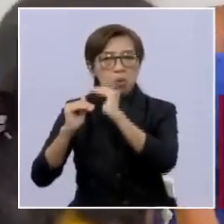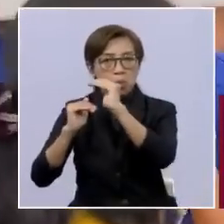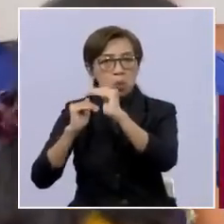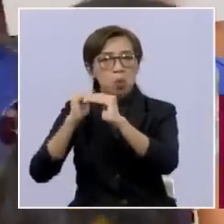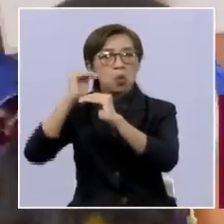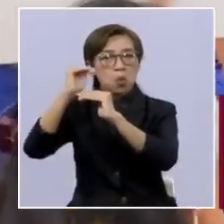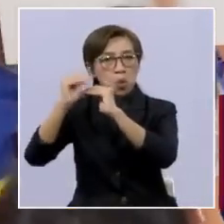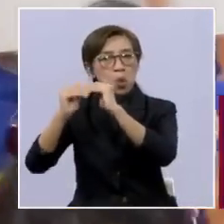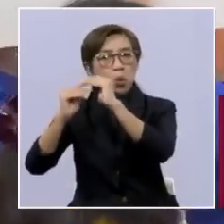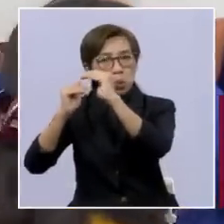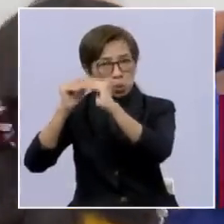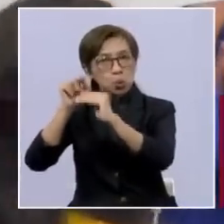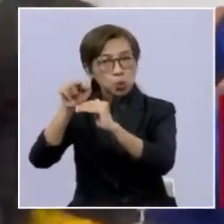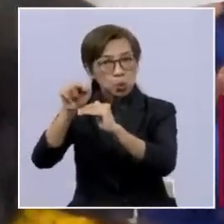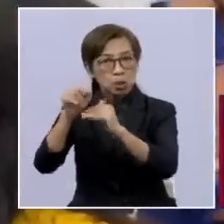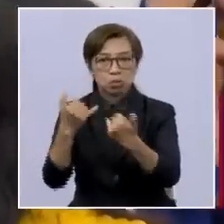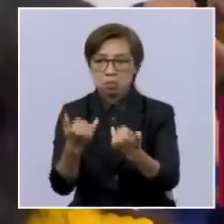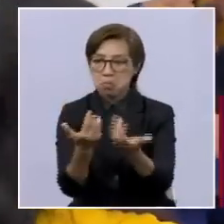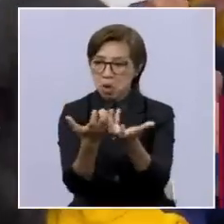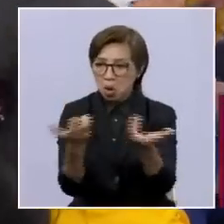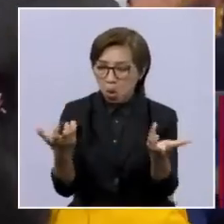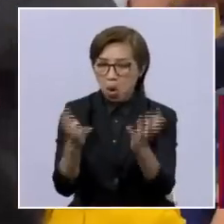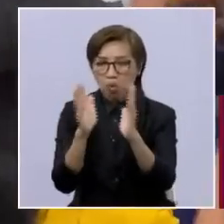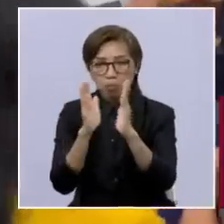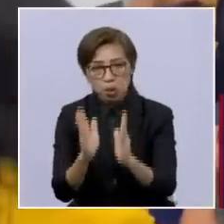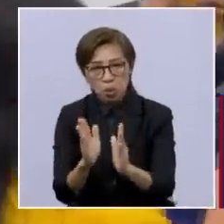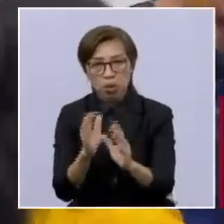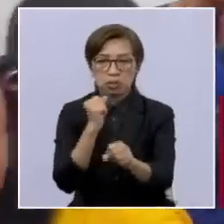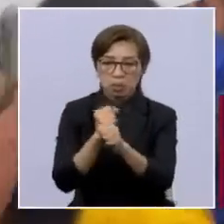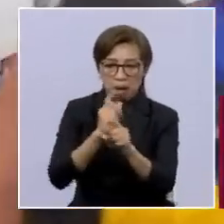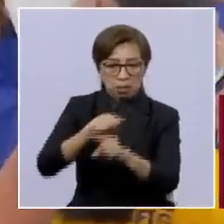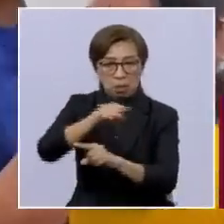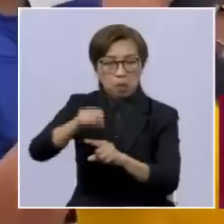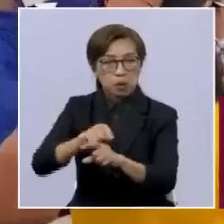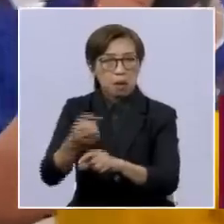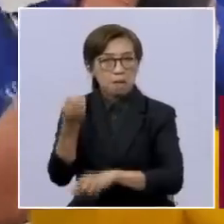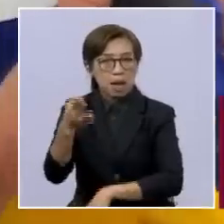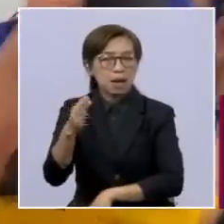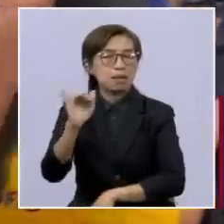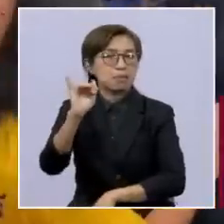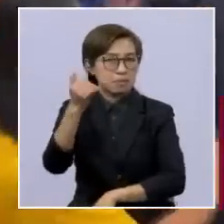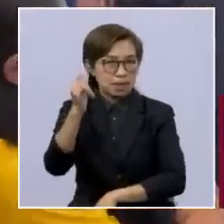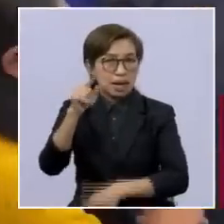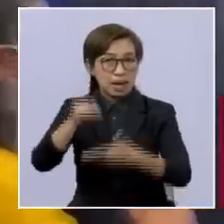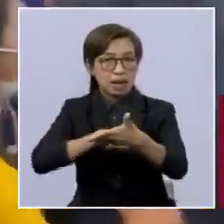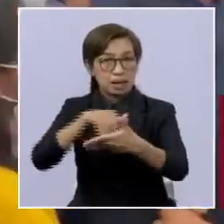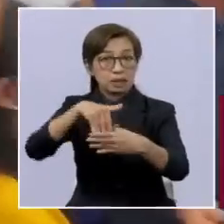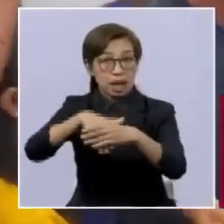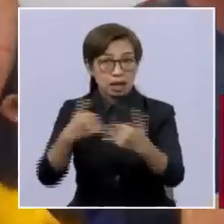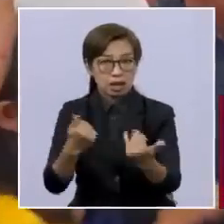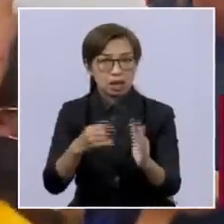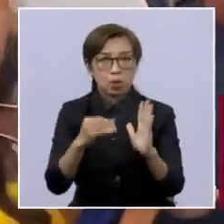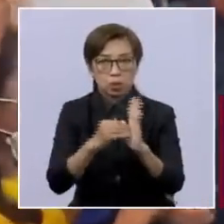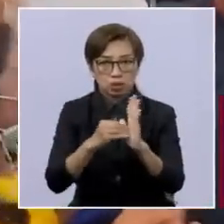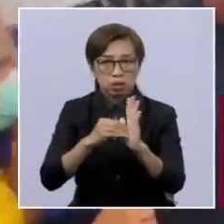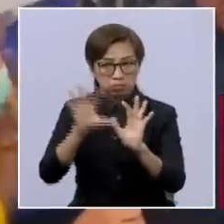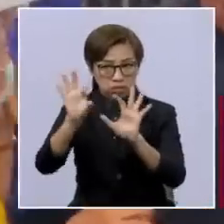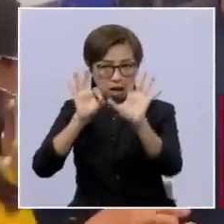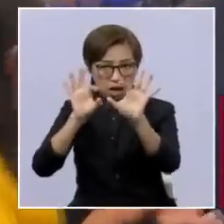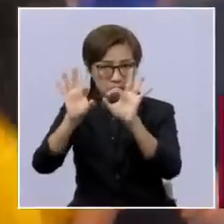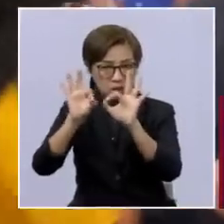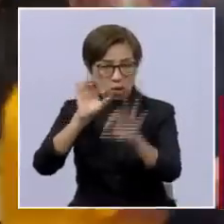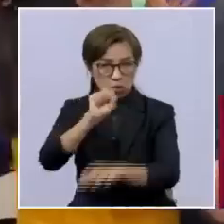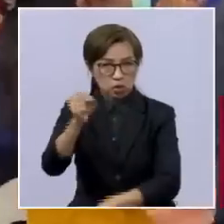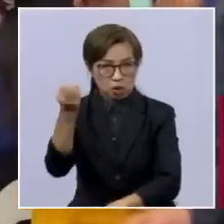การเมืองเยอะในการเลือกตั้งครั้งนี้คาดว่ามีโอกาสจะได้ขยายฐานในพื้นที่หลายพื้นที่ของกรุงเทพนะอย่างเช่นมีส.ส.